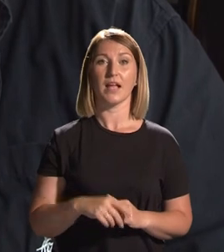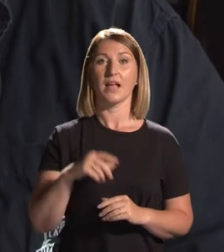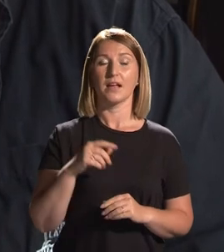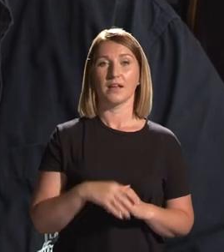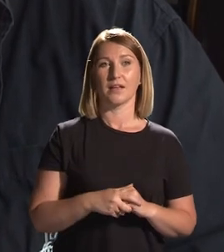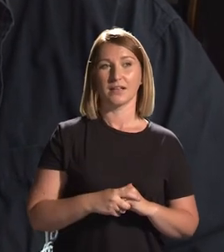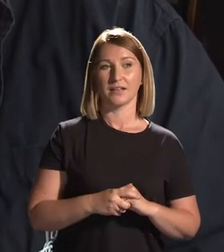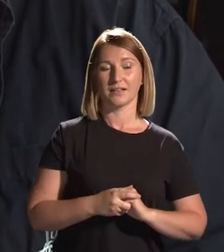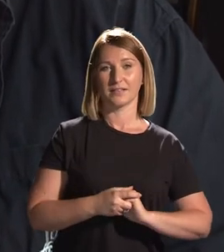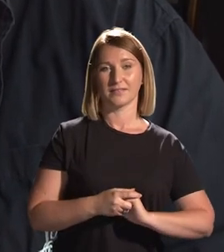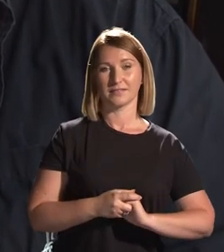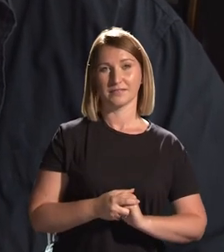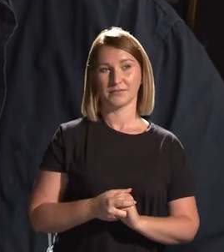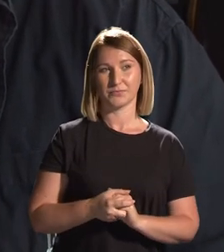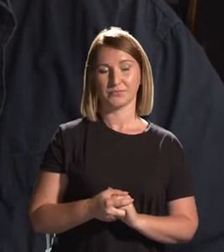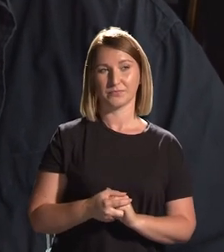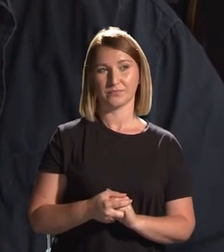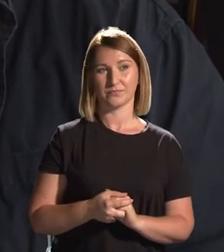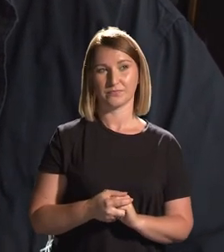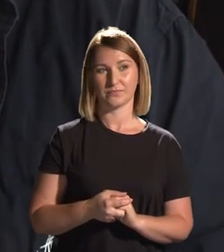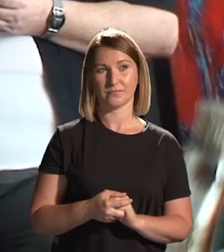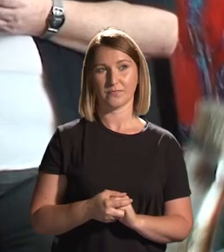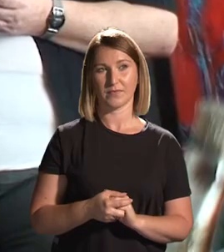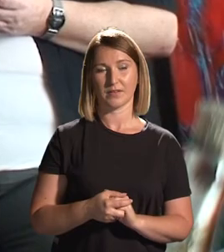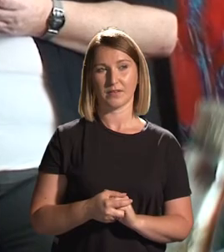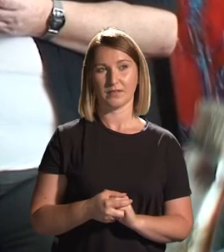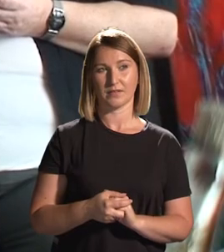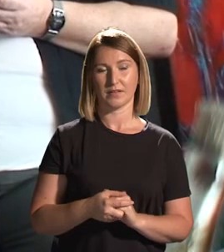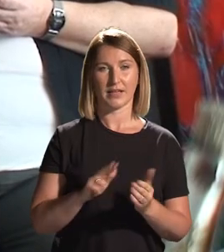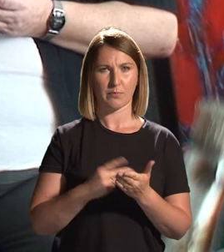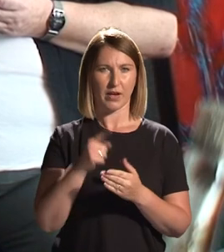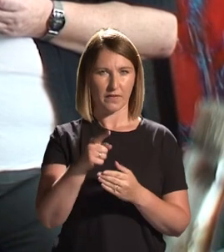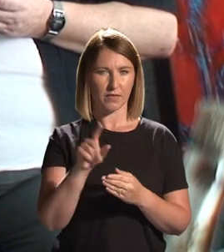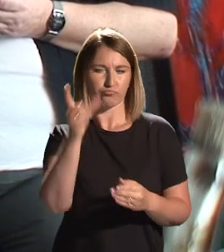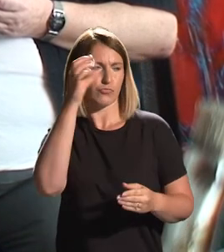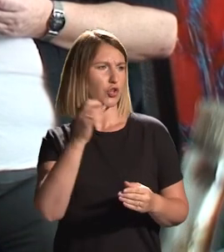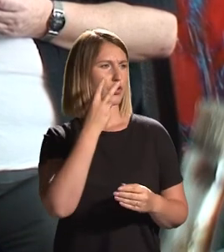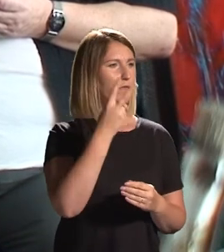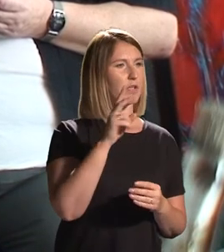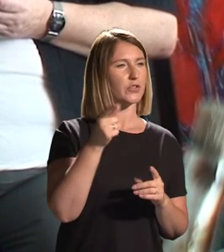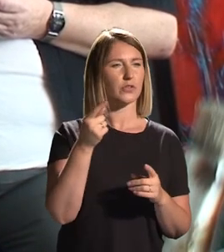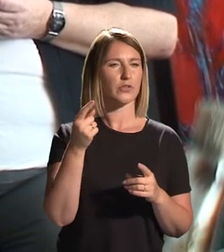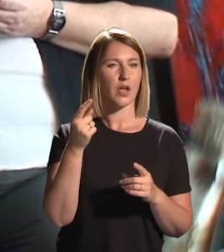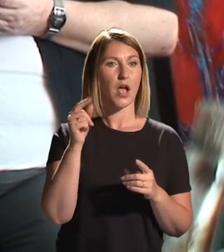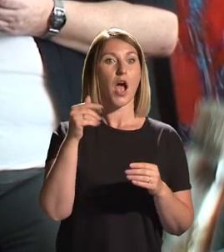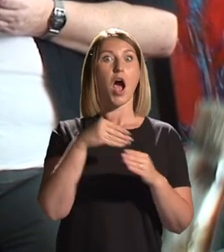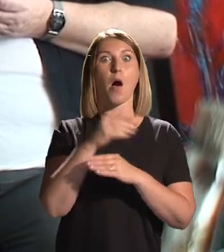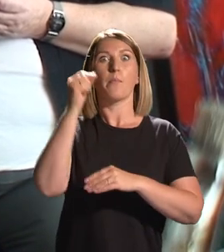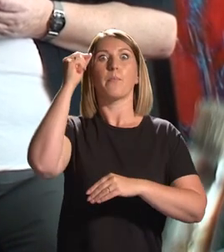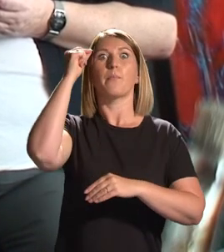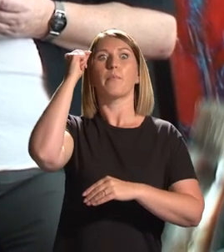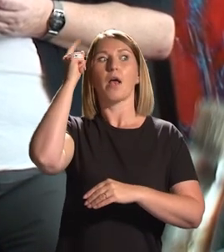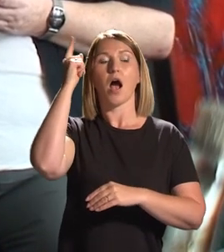zobaczyć, percepcja oka. No, gdzieś coś widzisz po latach nieraz, kończy, to ci się wszystko przypomni. I